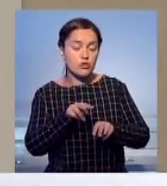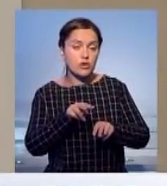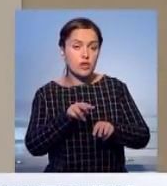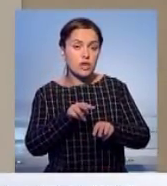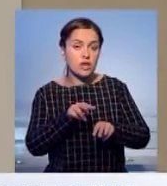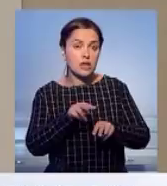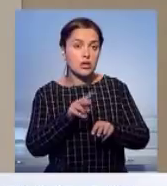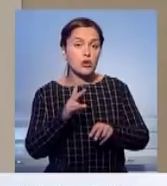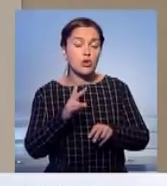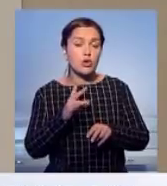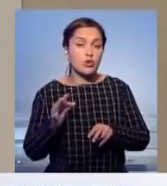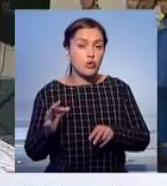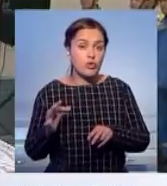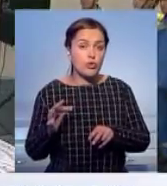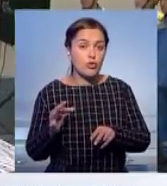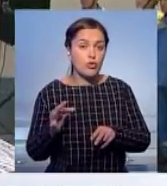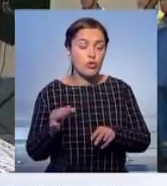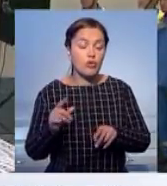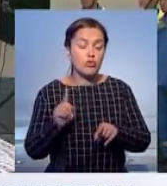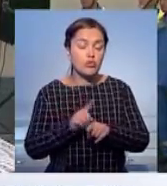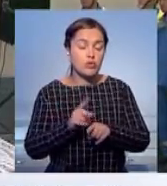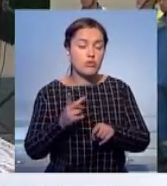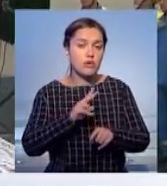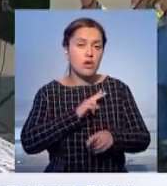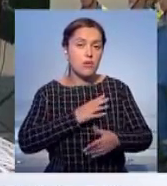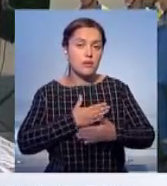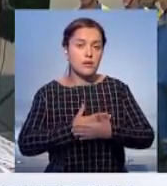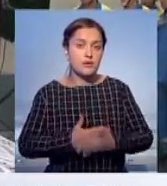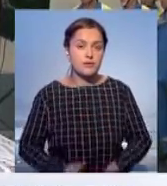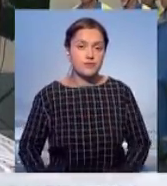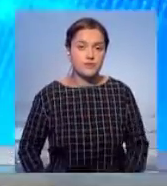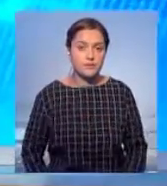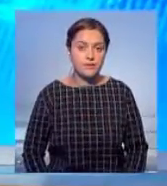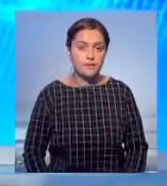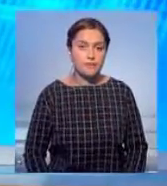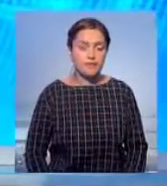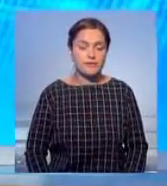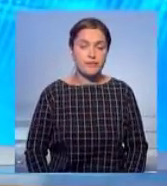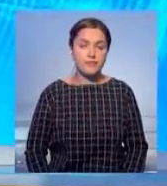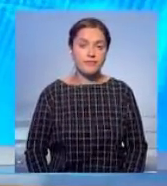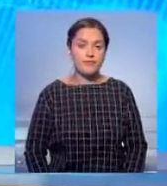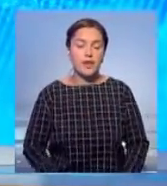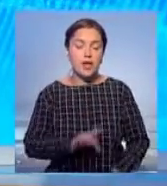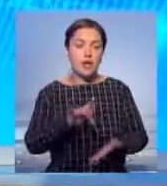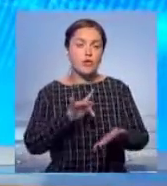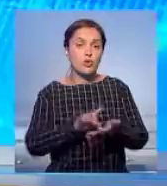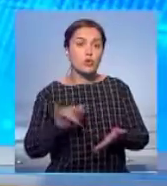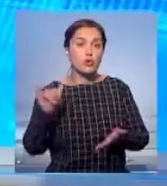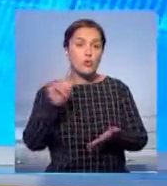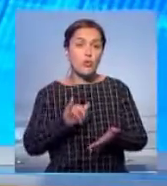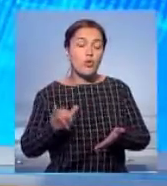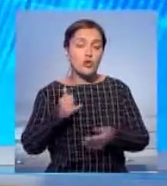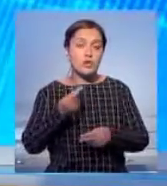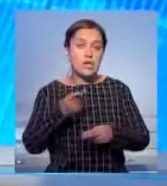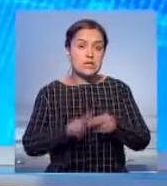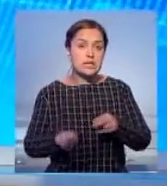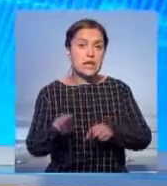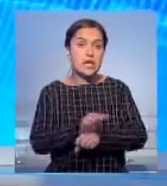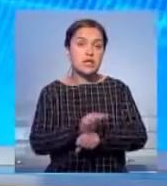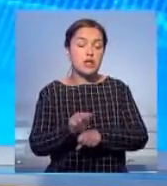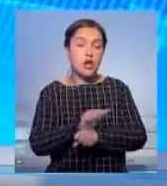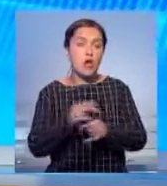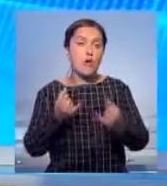Но, тем не менее, естественно, расслабляться нельзя. В Уральске завершается реконструкция